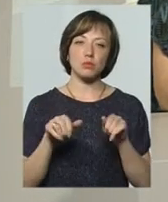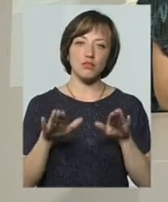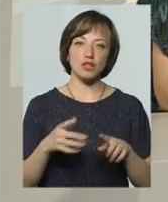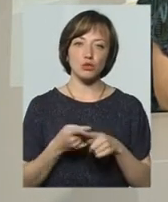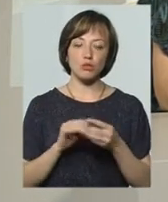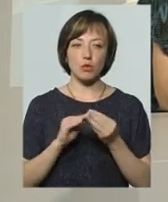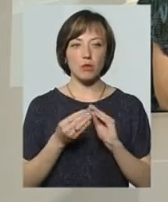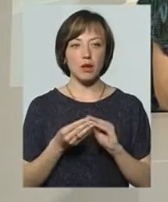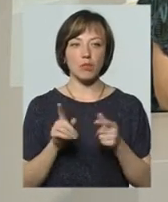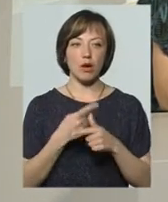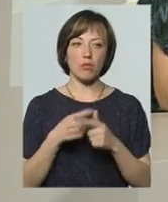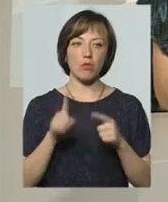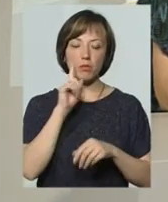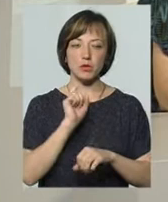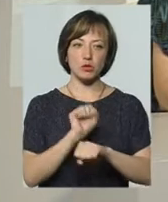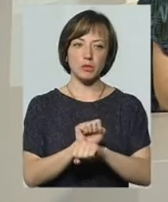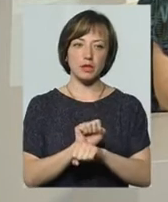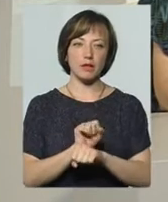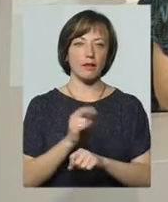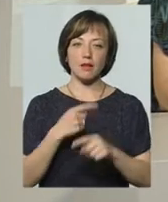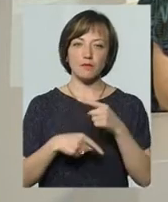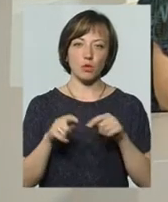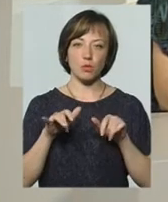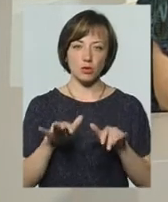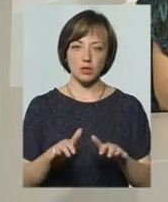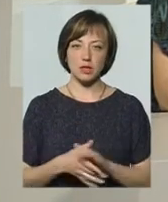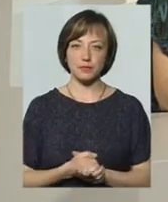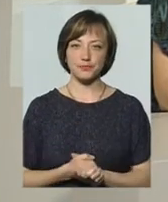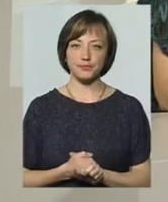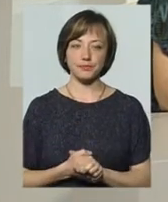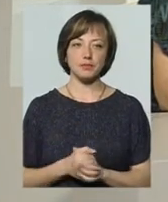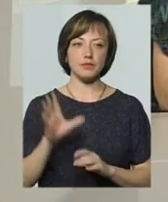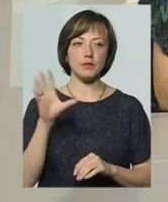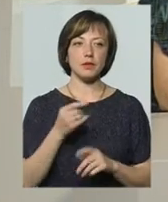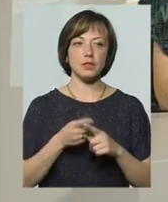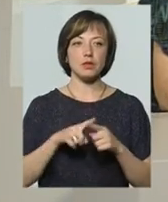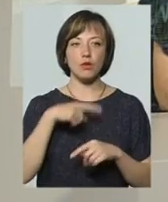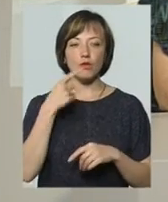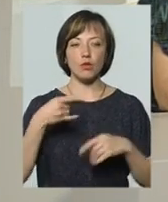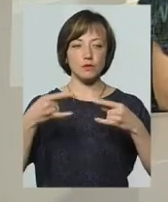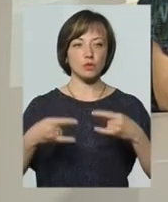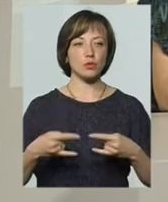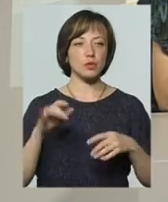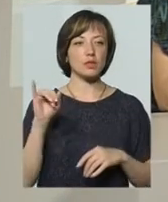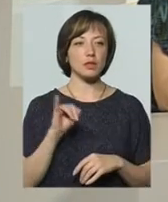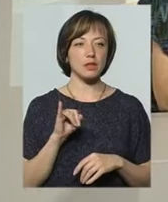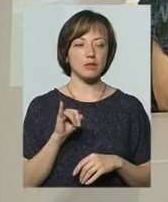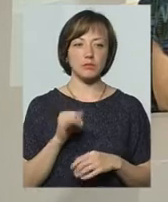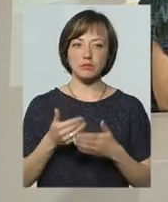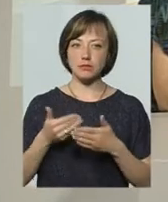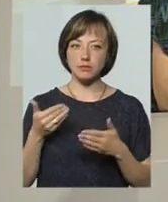цю проблему або, бодай, призупинити незворотні процеси. Про це все говоримо сьогодні в студії та